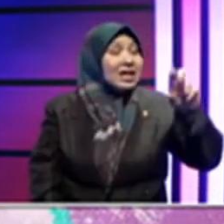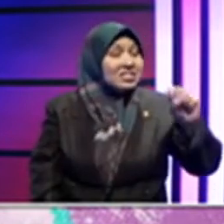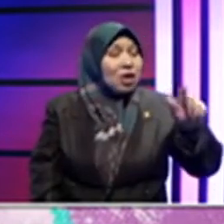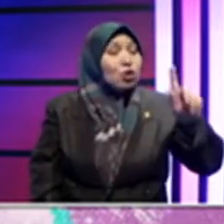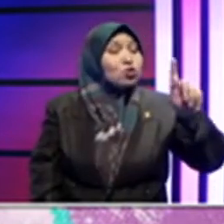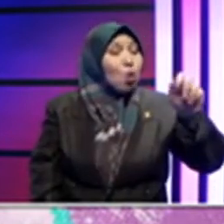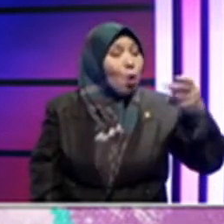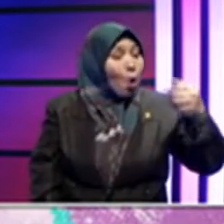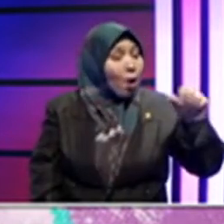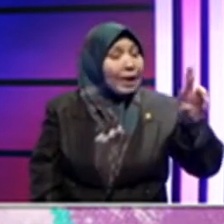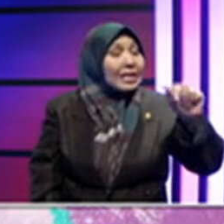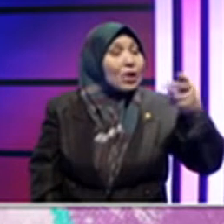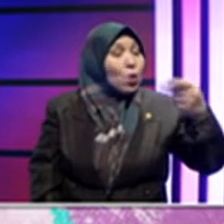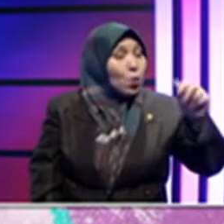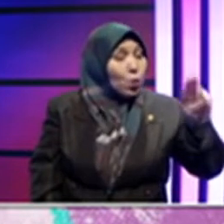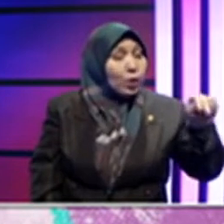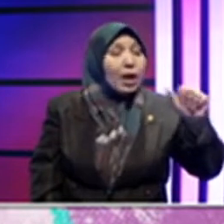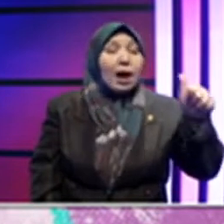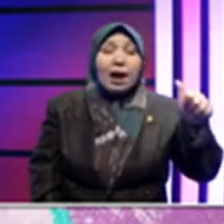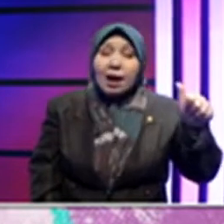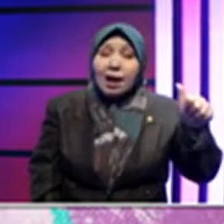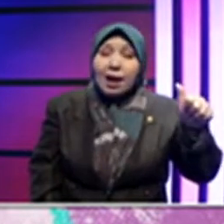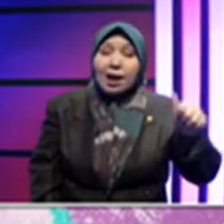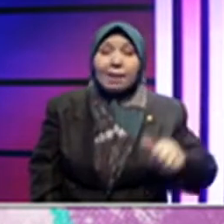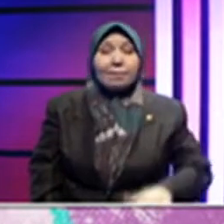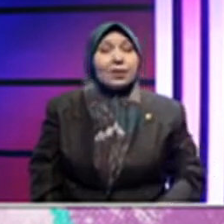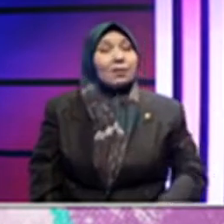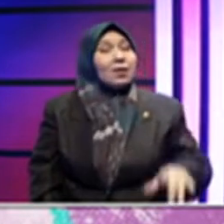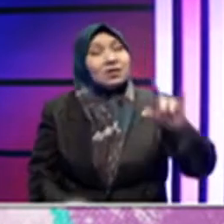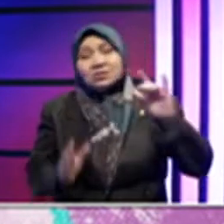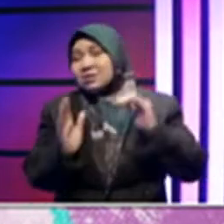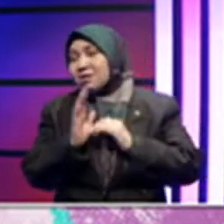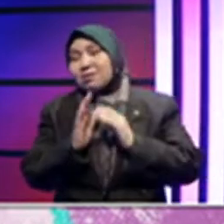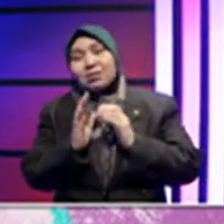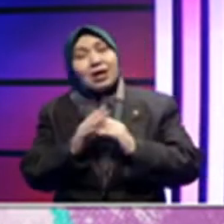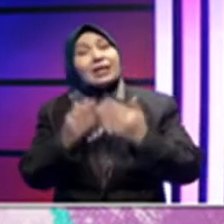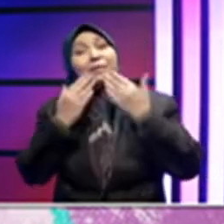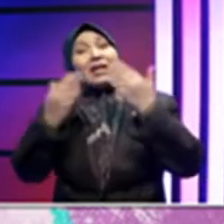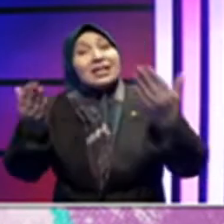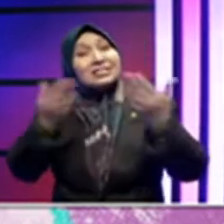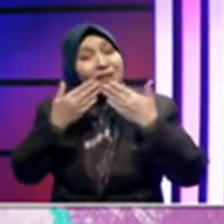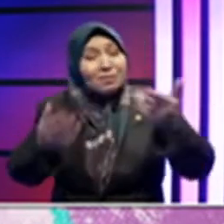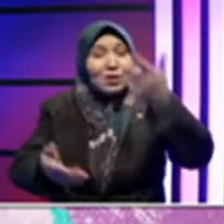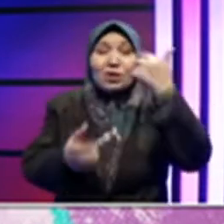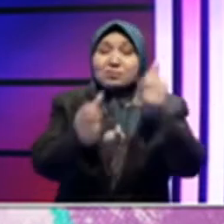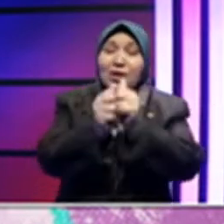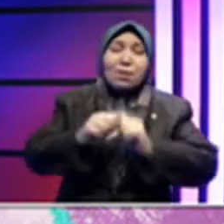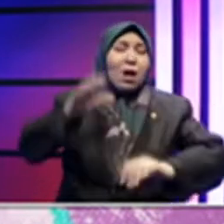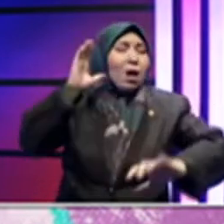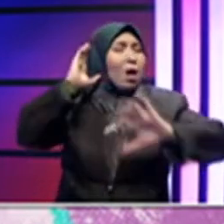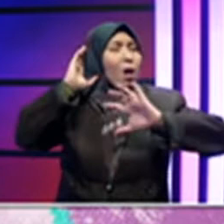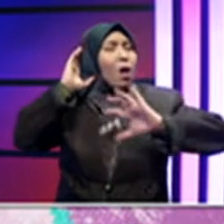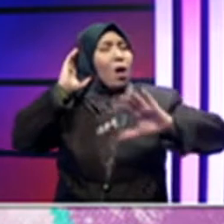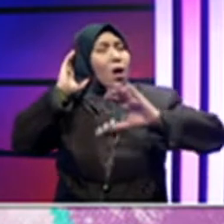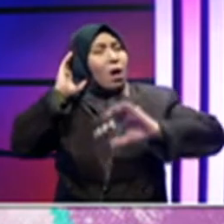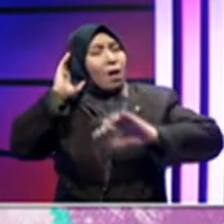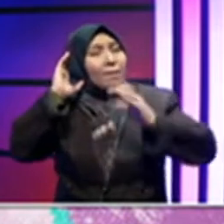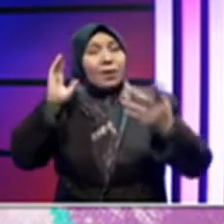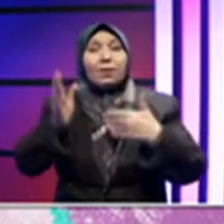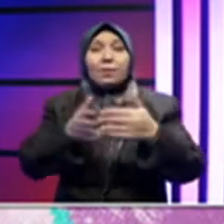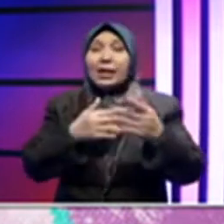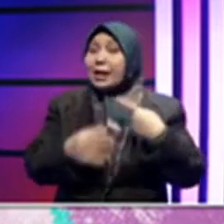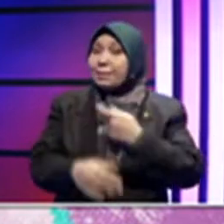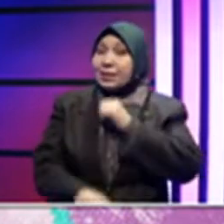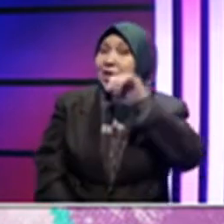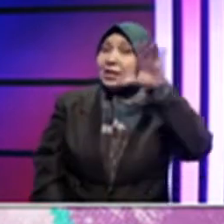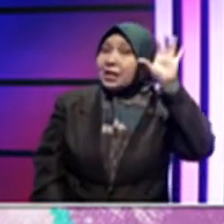Polri Huna Masya Allah jadi Terima kasih karena sama-sama menggemukkan bersama-sama walaupun kami tak